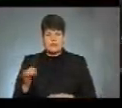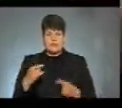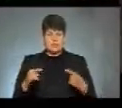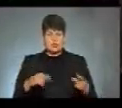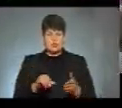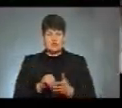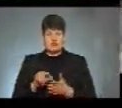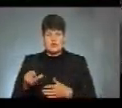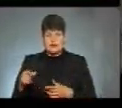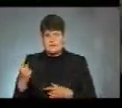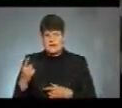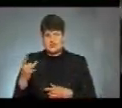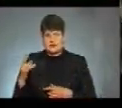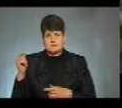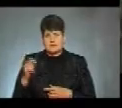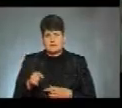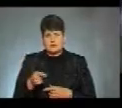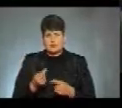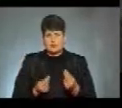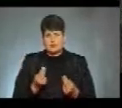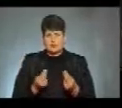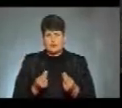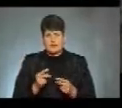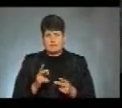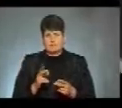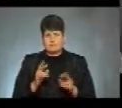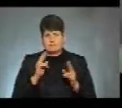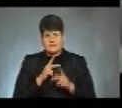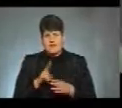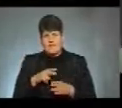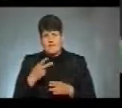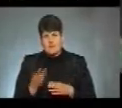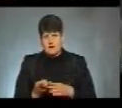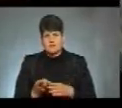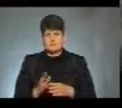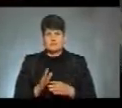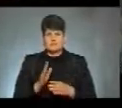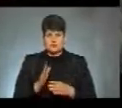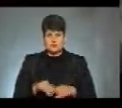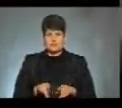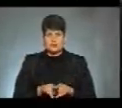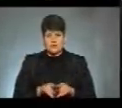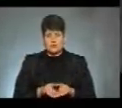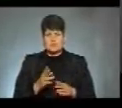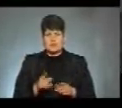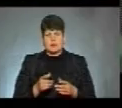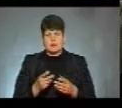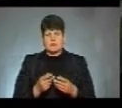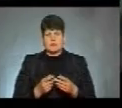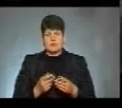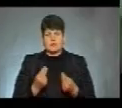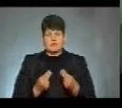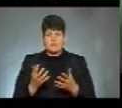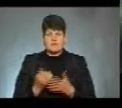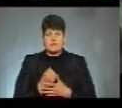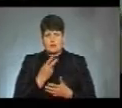Я взагалі їду вперше на цю гру. Так вийшло, неаккуратно впав. Будуть так відбуватись також такі ж бої. Ну, ми виграли показовий